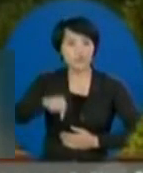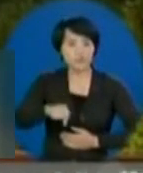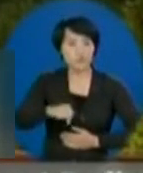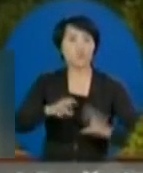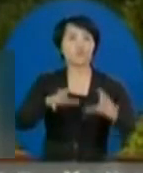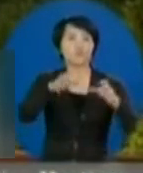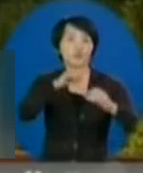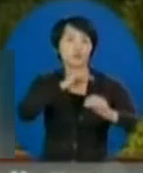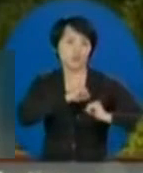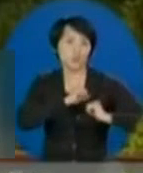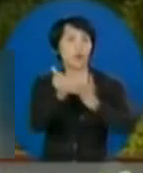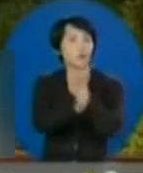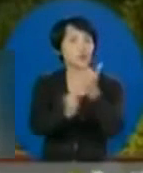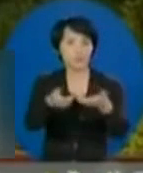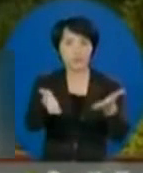조선민주주의인민공화국 국방위원회와